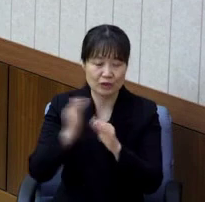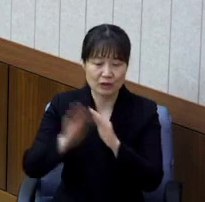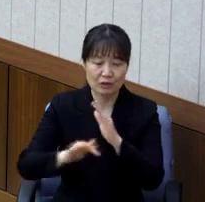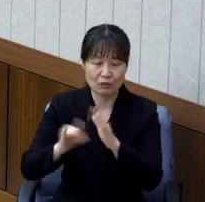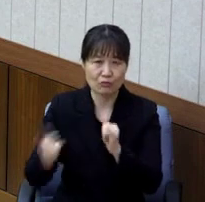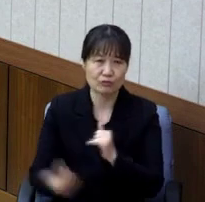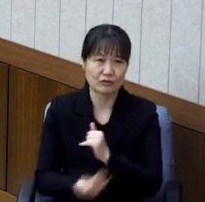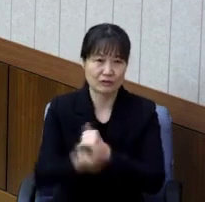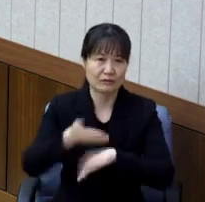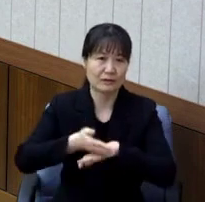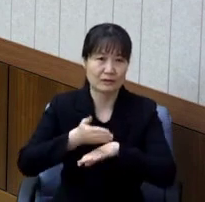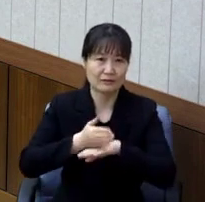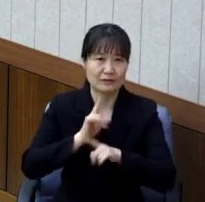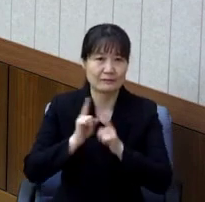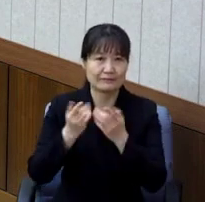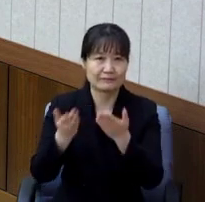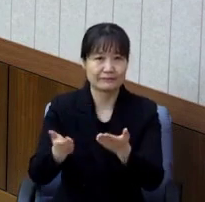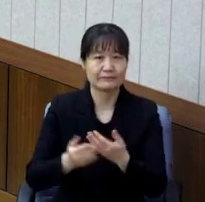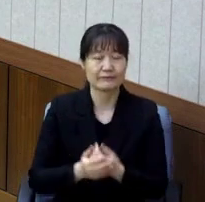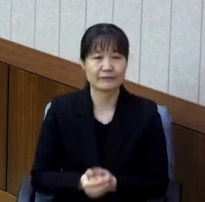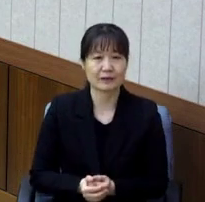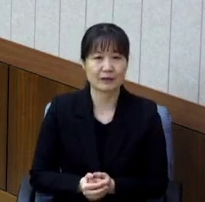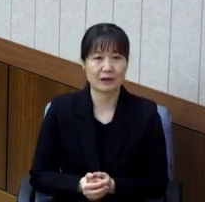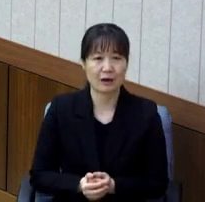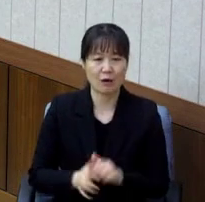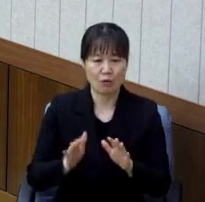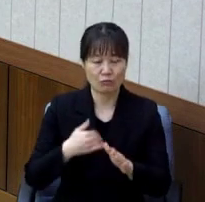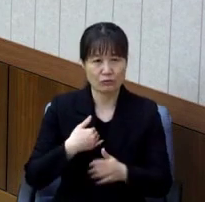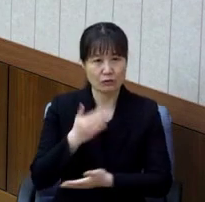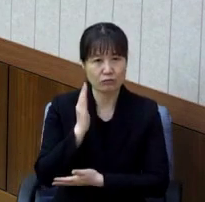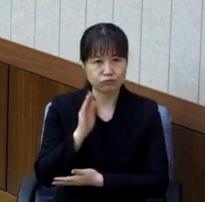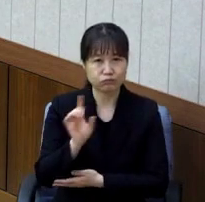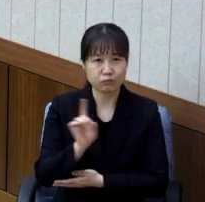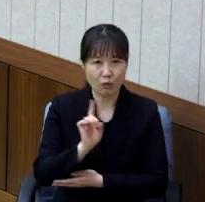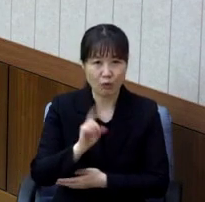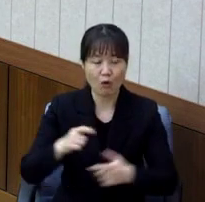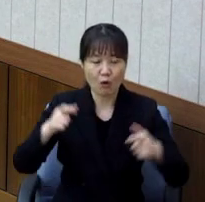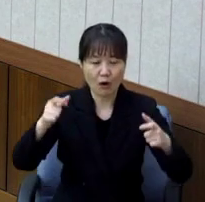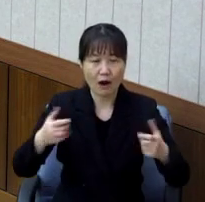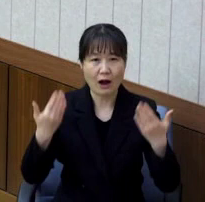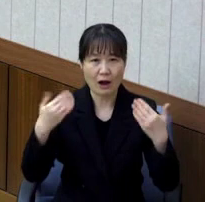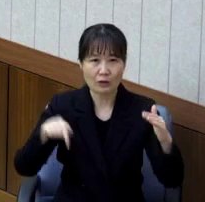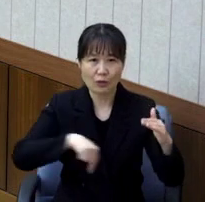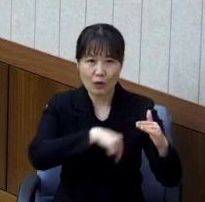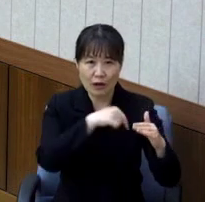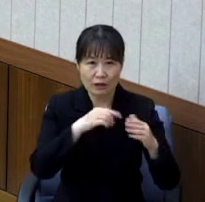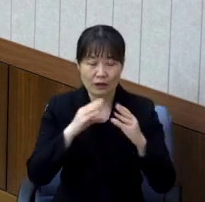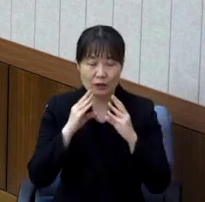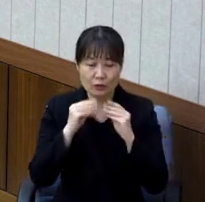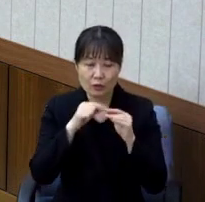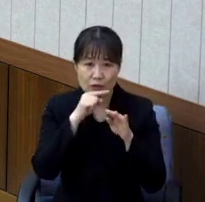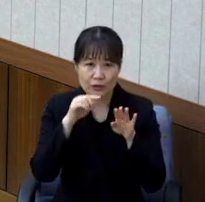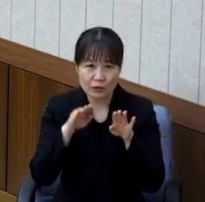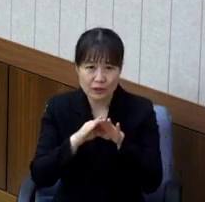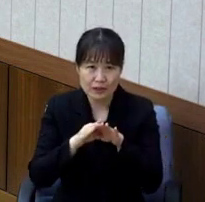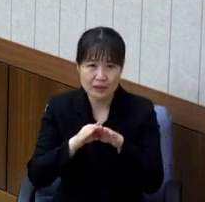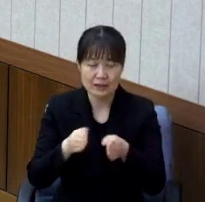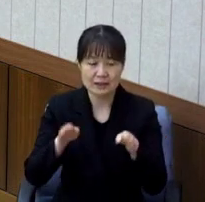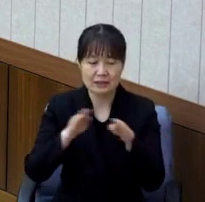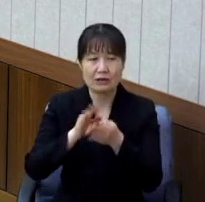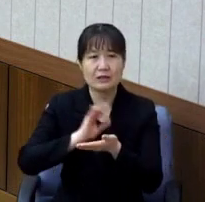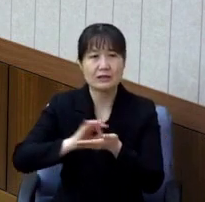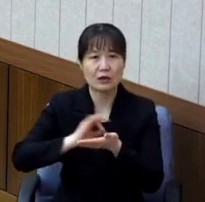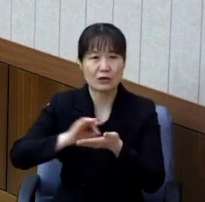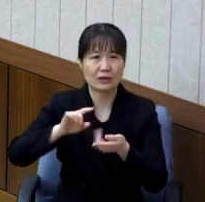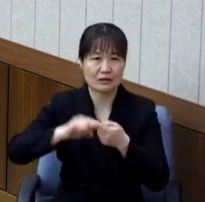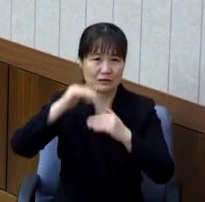여러분께도 감사의 말씀을 드립니다 오늘 본 의연은 관내 학교 시설에 주말 및 공유일 사용과 관련하여 말씀드리고자이